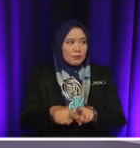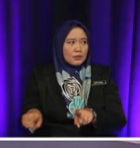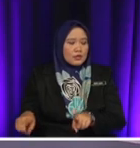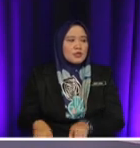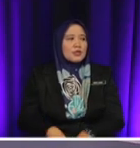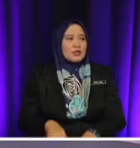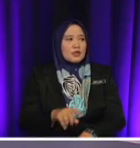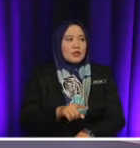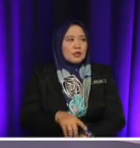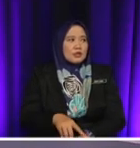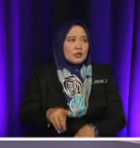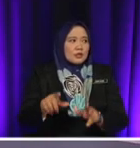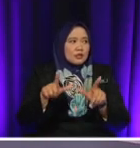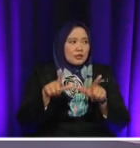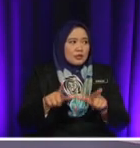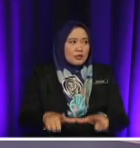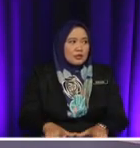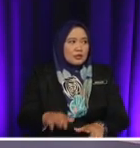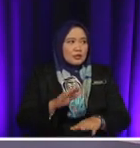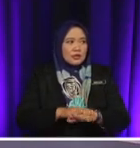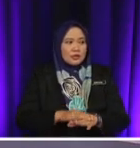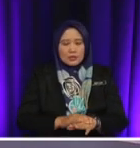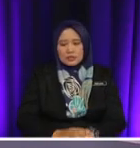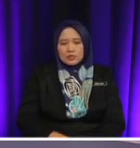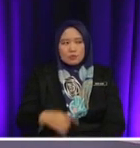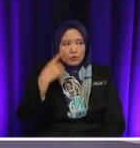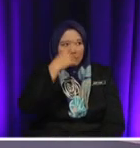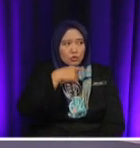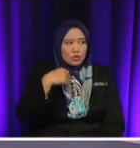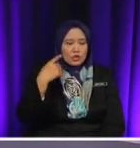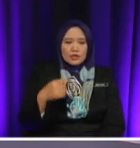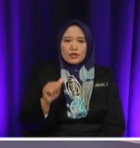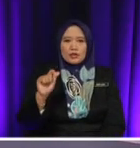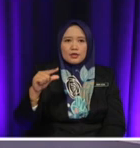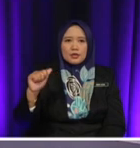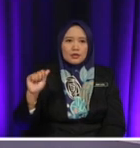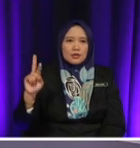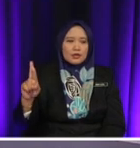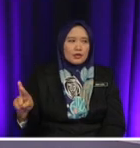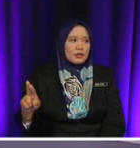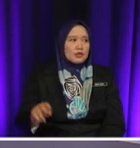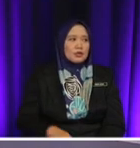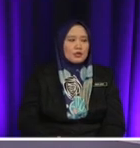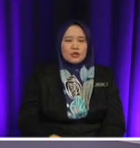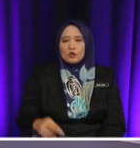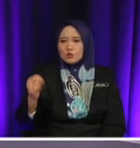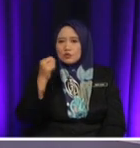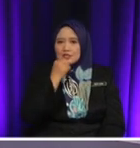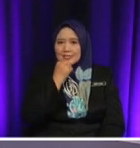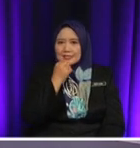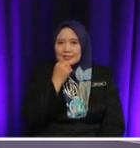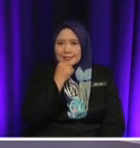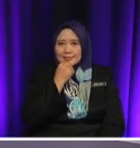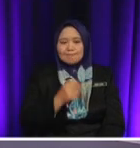terbentuk apabila Cakra penisilin dengan kepekatan berbeza diletak di atas permukaan agak Agan